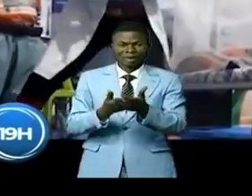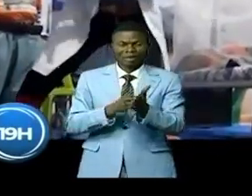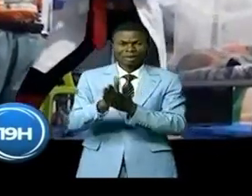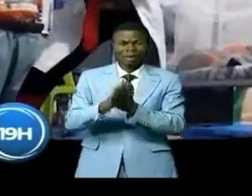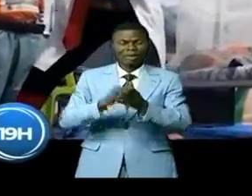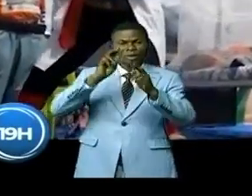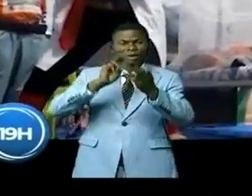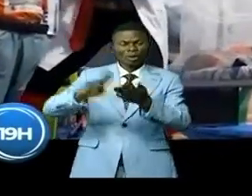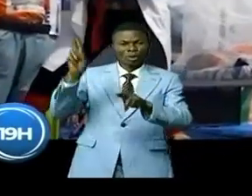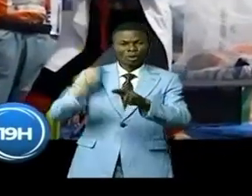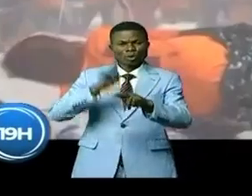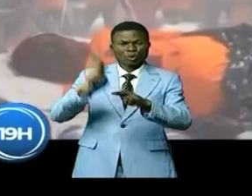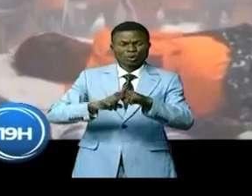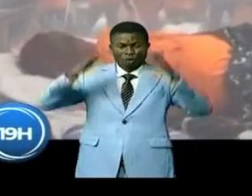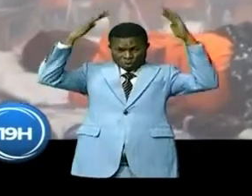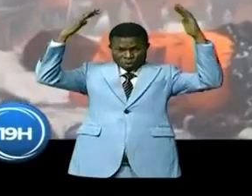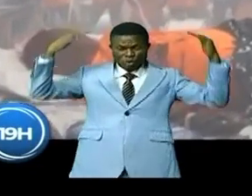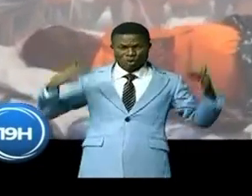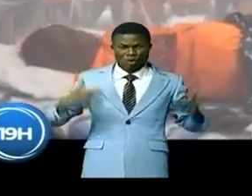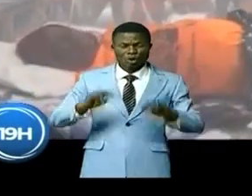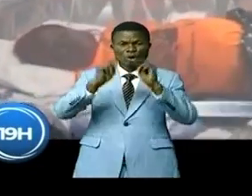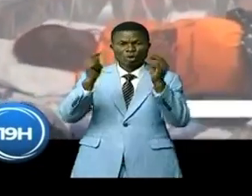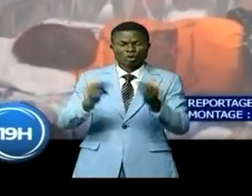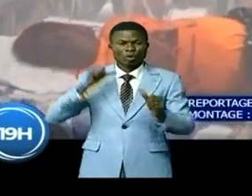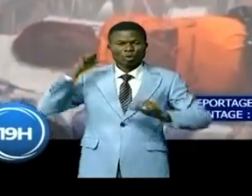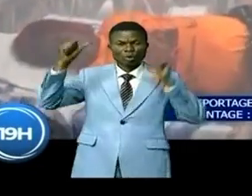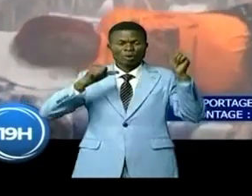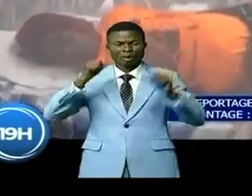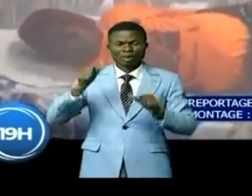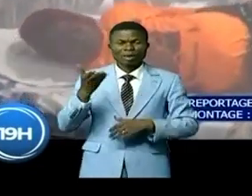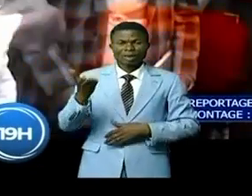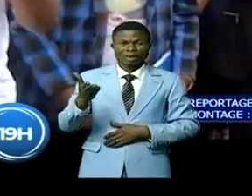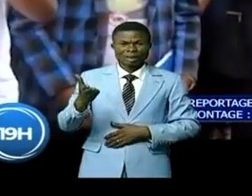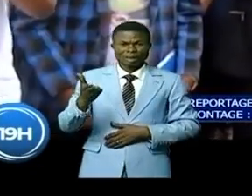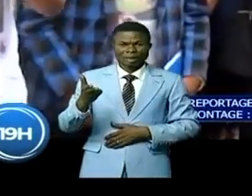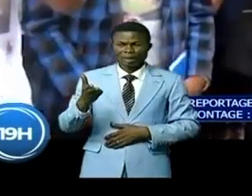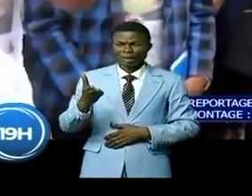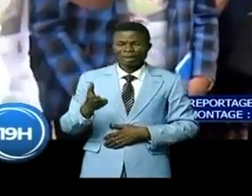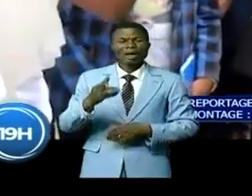l'utilisation de la dite moustiquaire par la troupe de l'artiste comédien Chirouza, et ce avant de